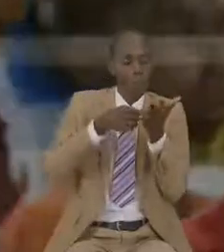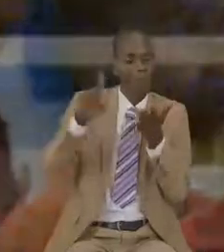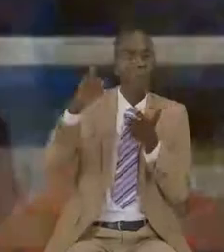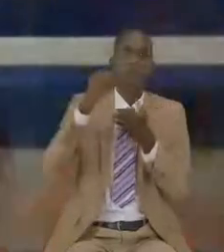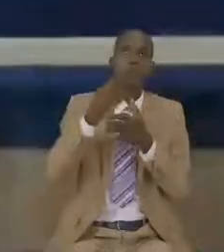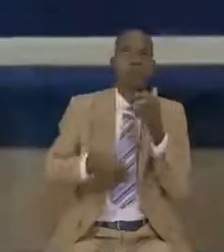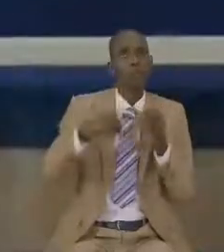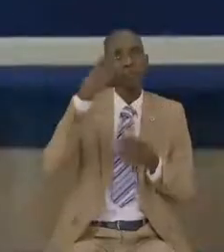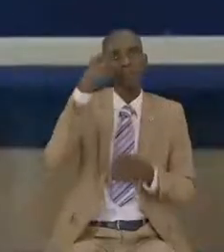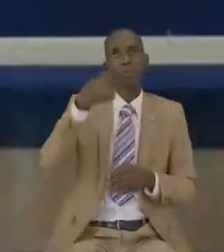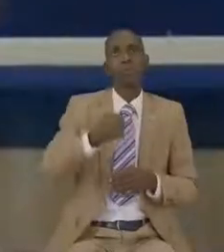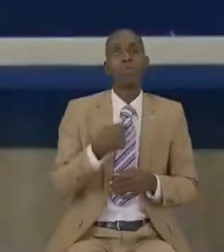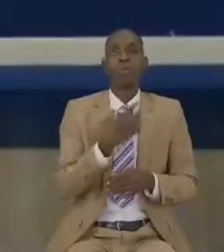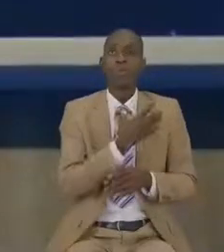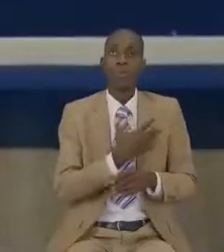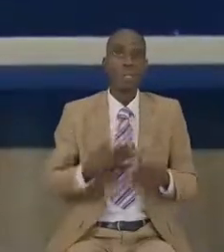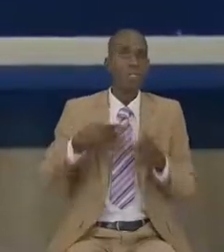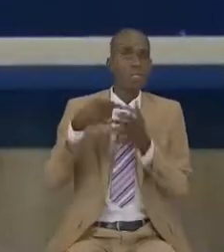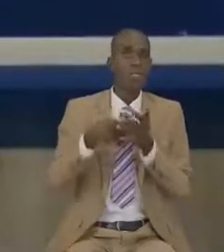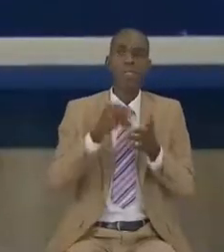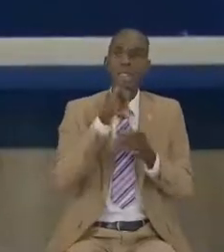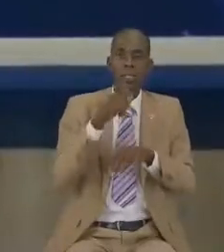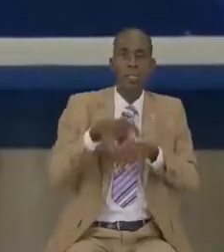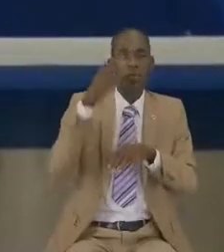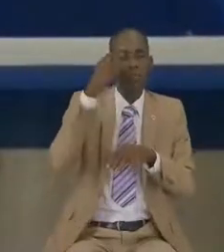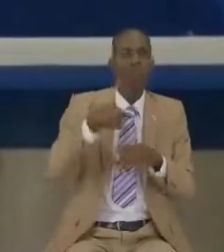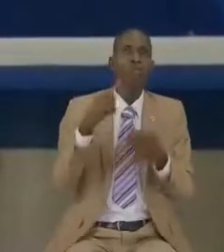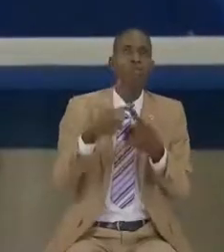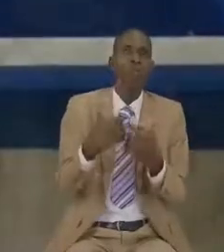moi. Et c'est le moment pour moi d'avoir